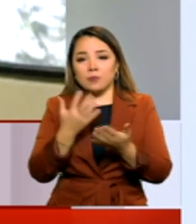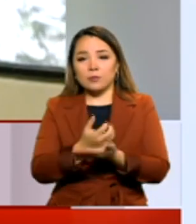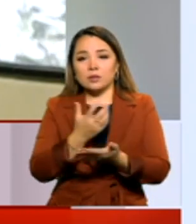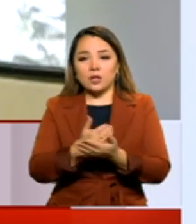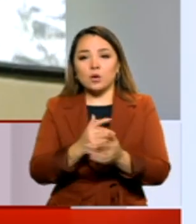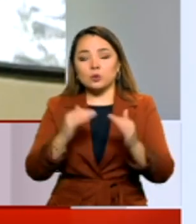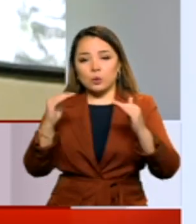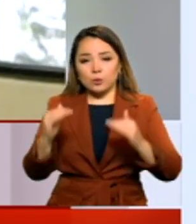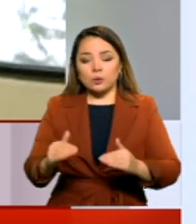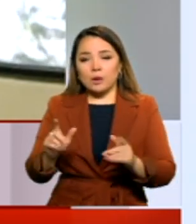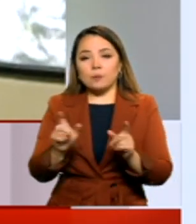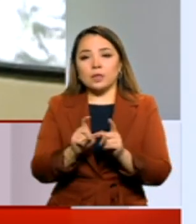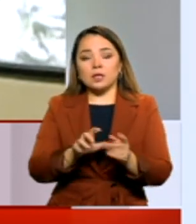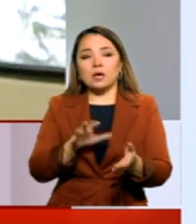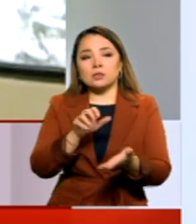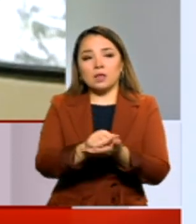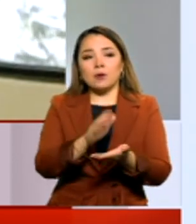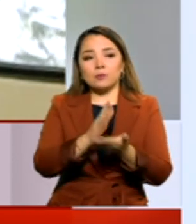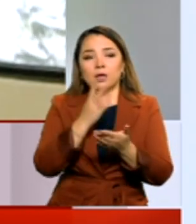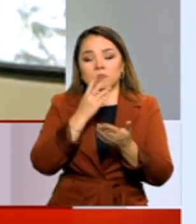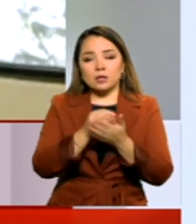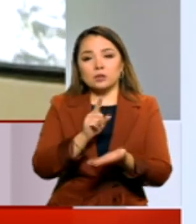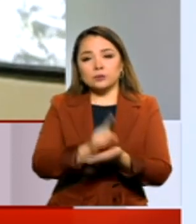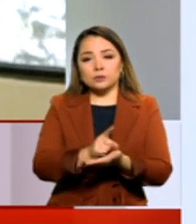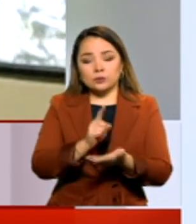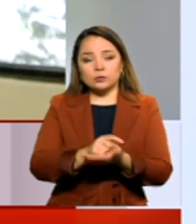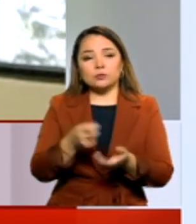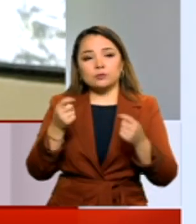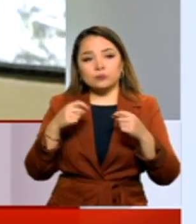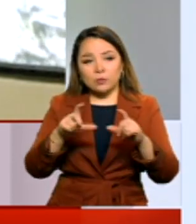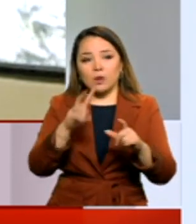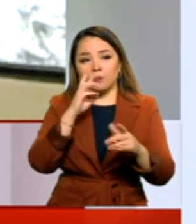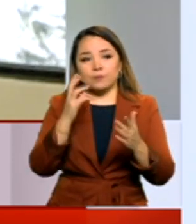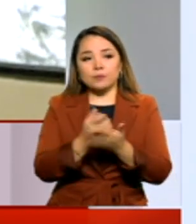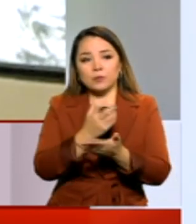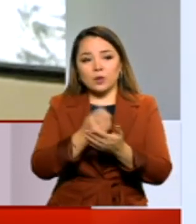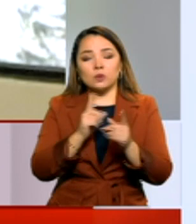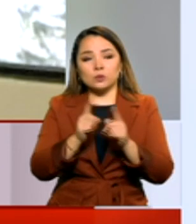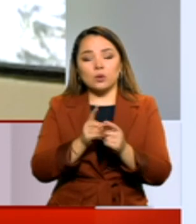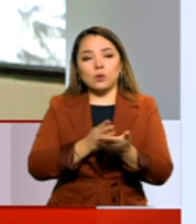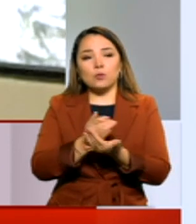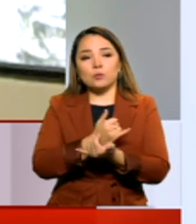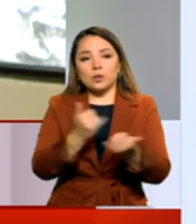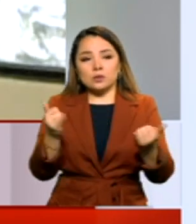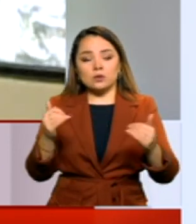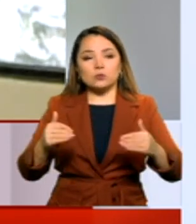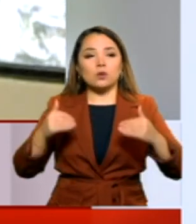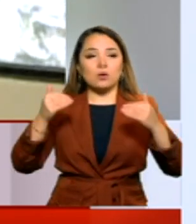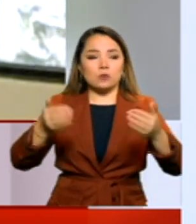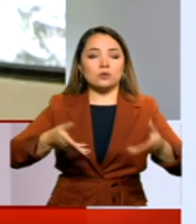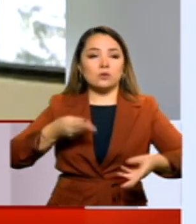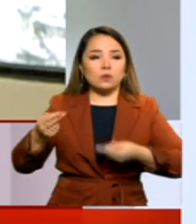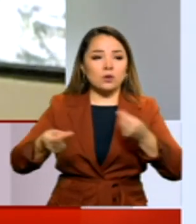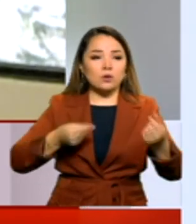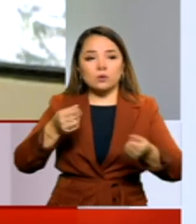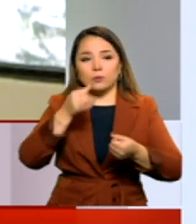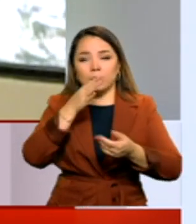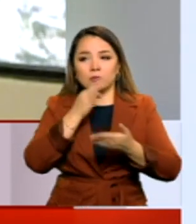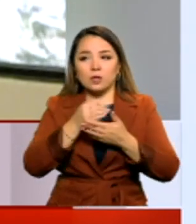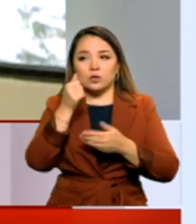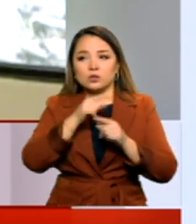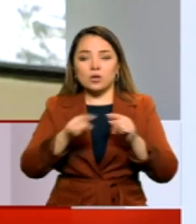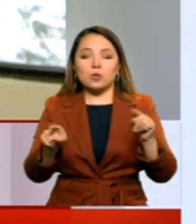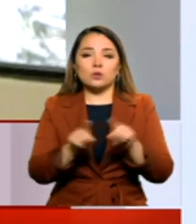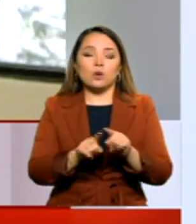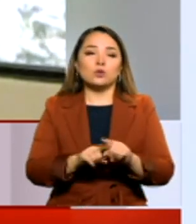кетті. Дүкендер мен жалдау ақысының қымбаттауы, жұмысшылардың еңбек ақысы және коммуналды төлемдер шығыны өсті. Сондықтан Rite Aid-тің табысы біраз жылдан